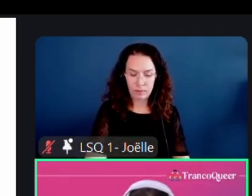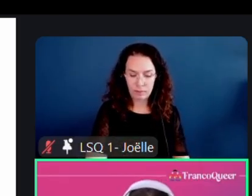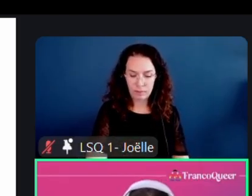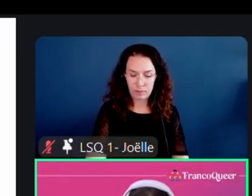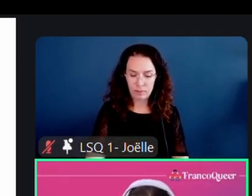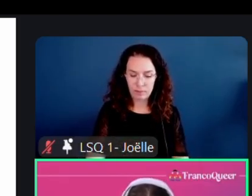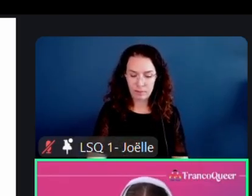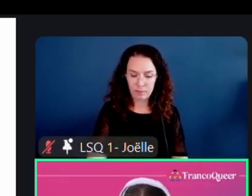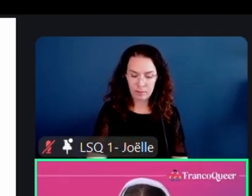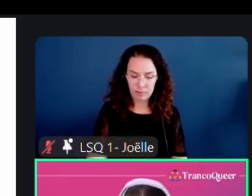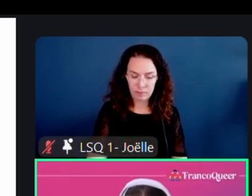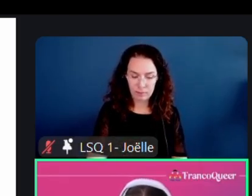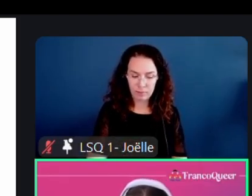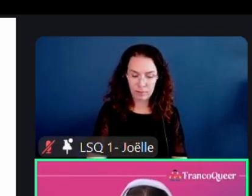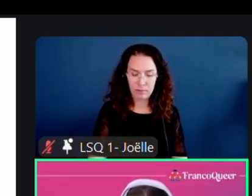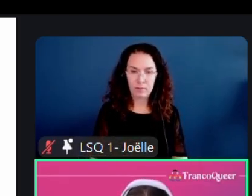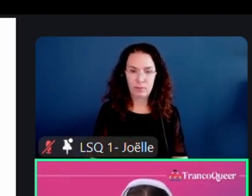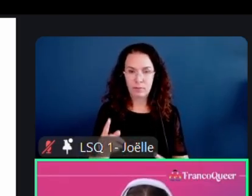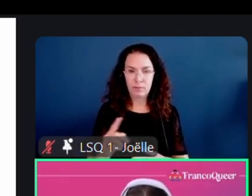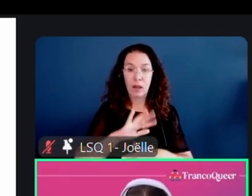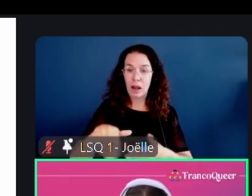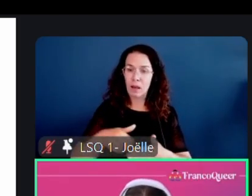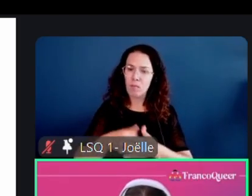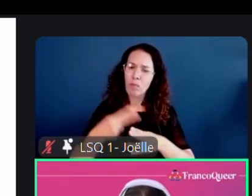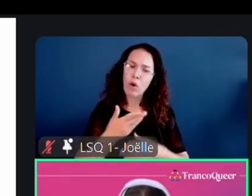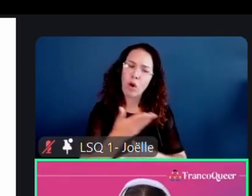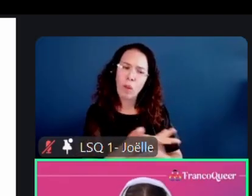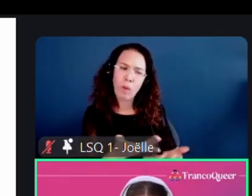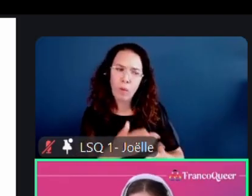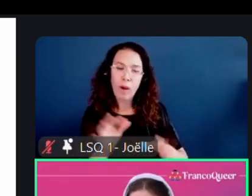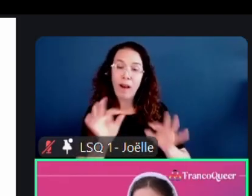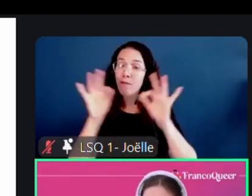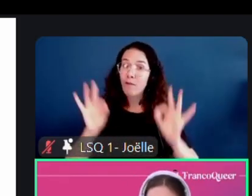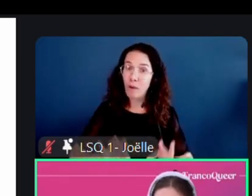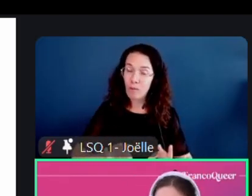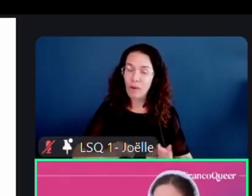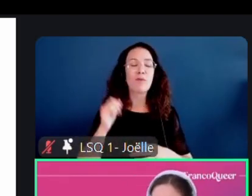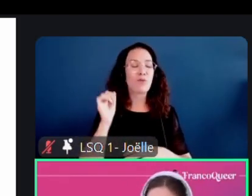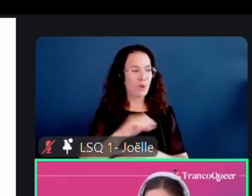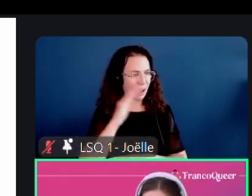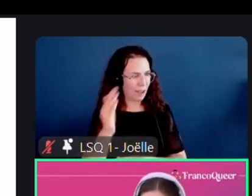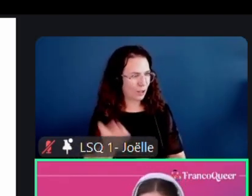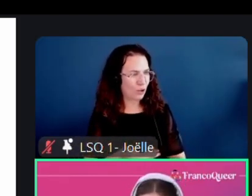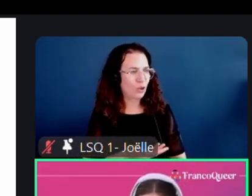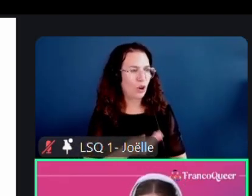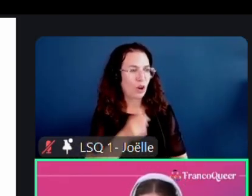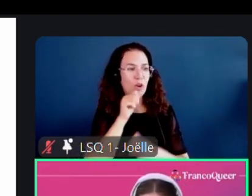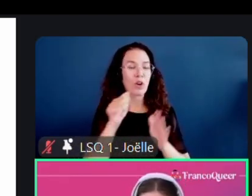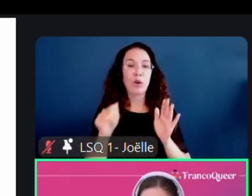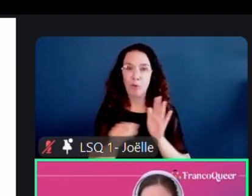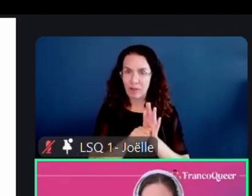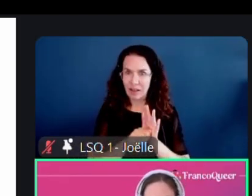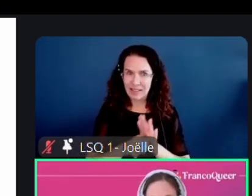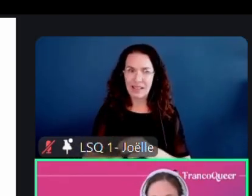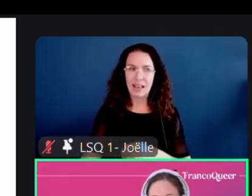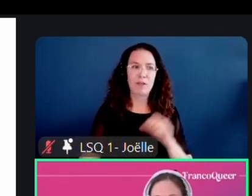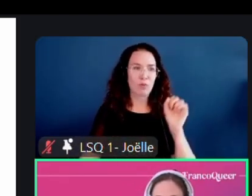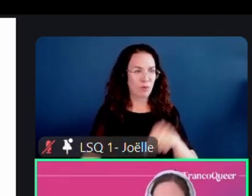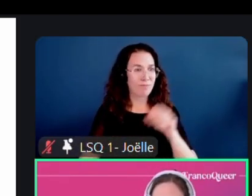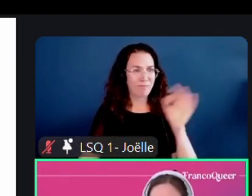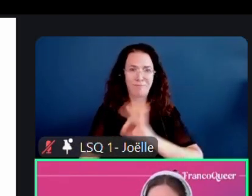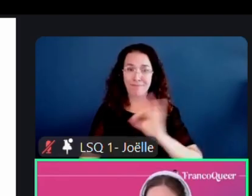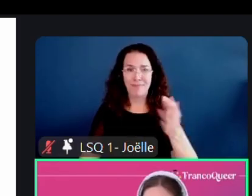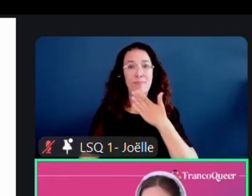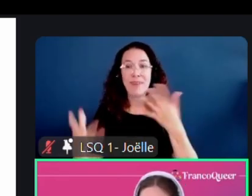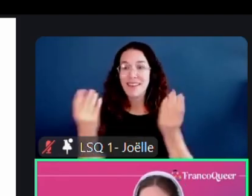formulaires, j'adore. Demander les pronoms, les formulaires. Ouais, un accueil confidentiel. Yes,